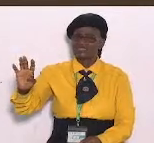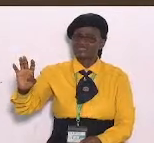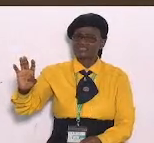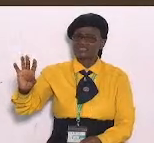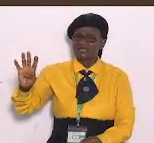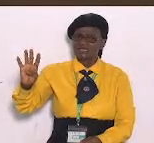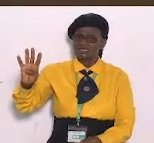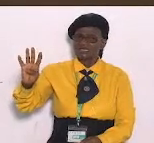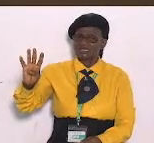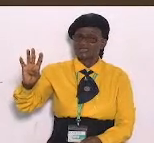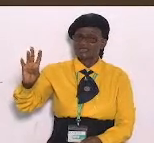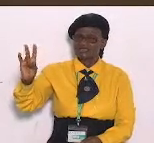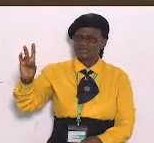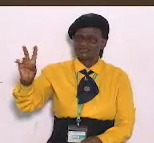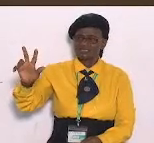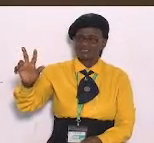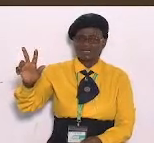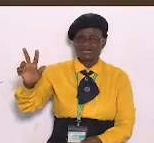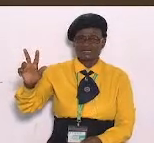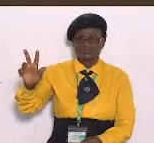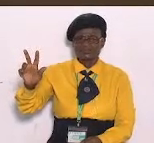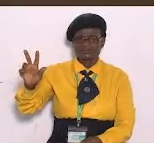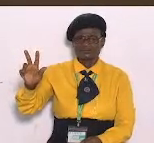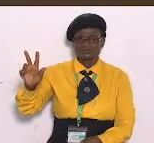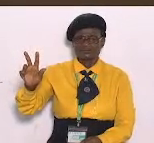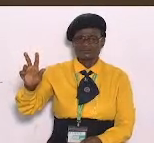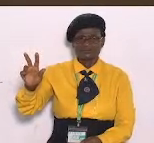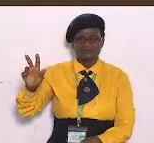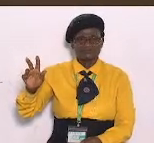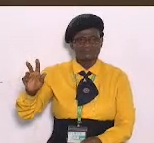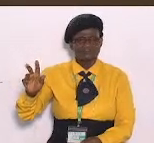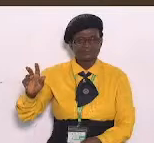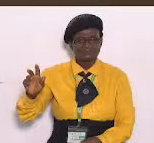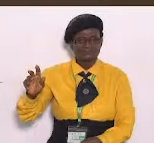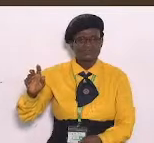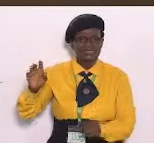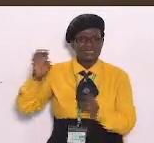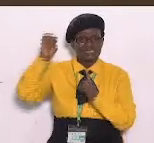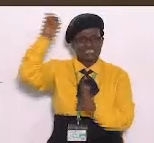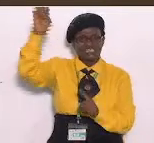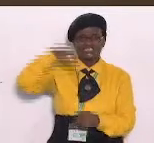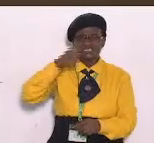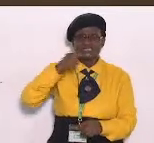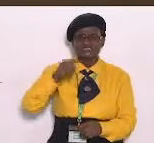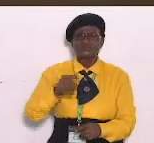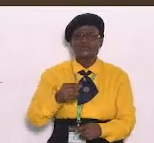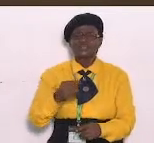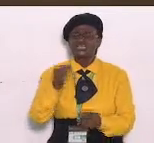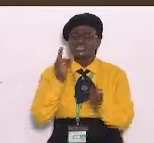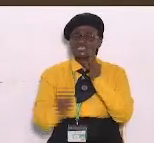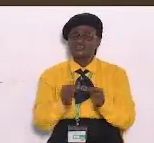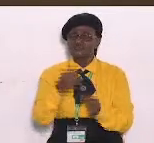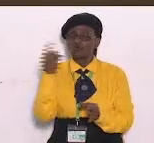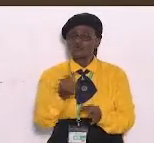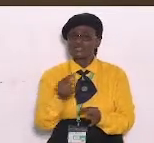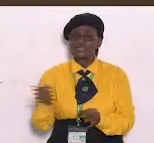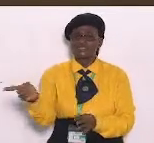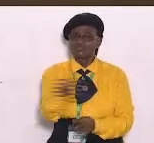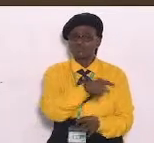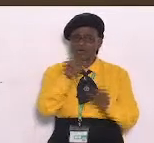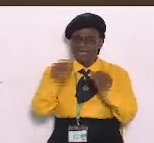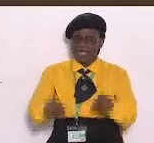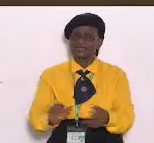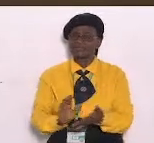23 Marc 9 verset 23 il dit si seulement tu